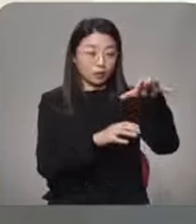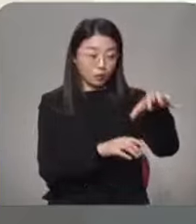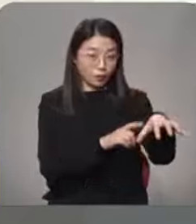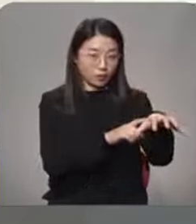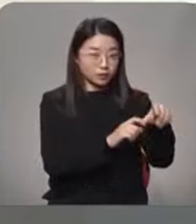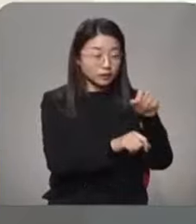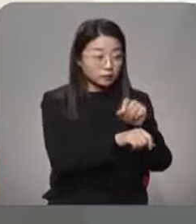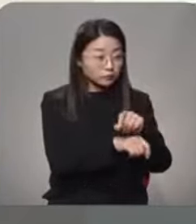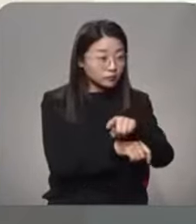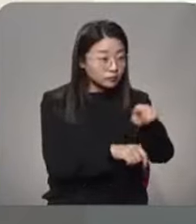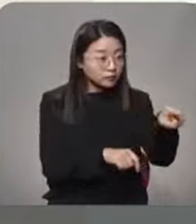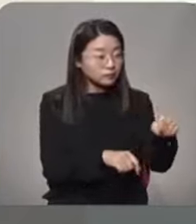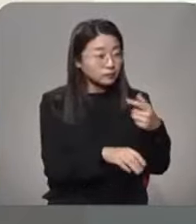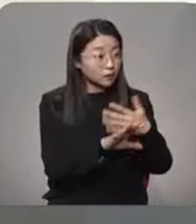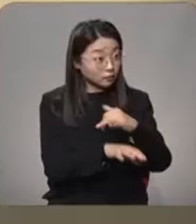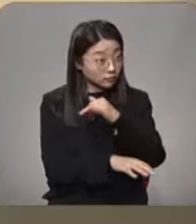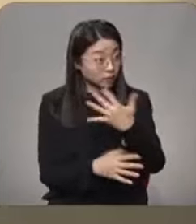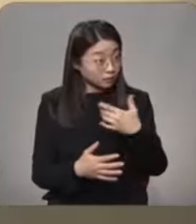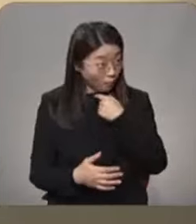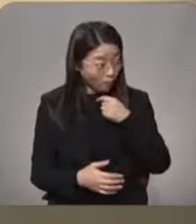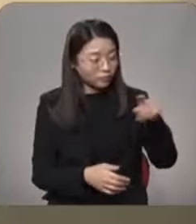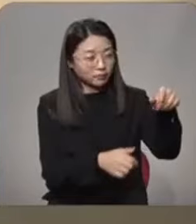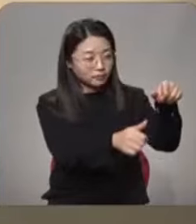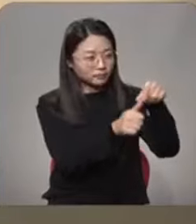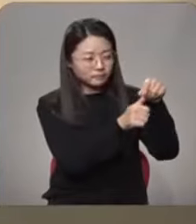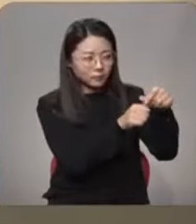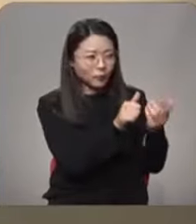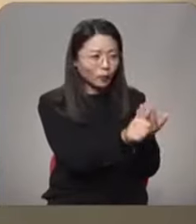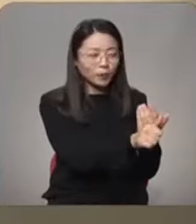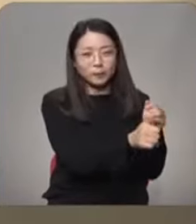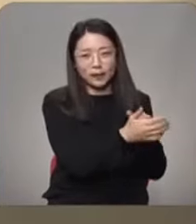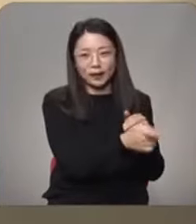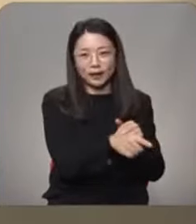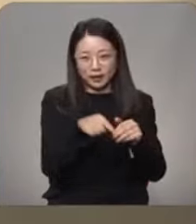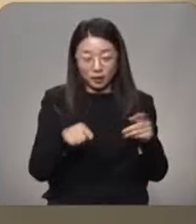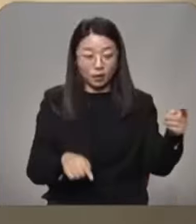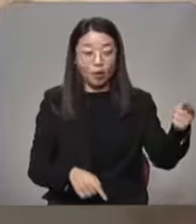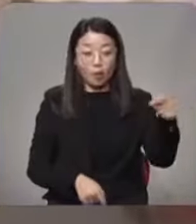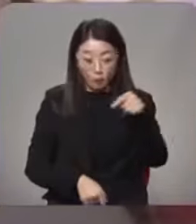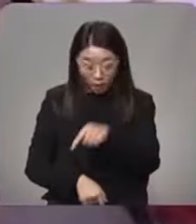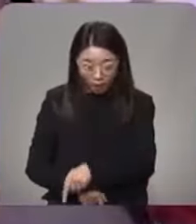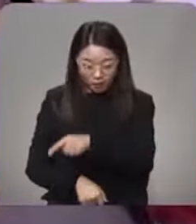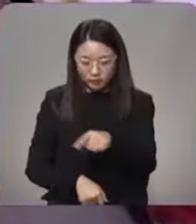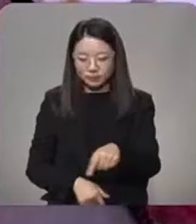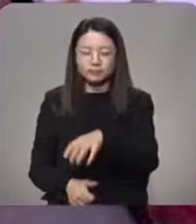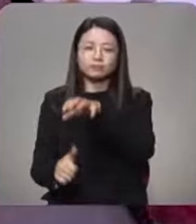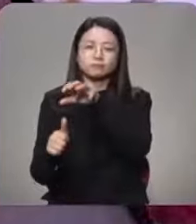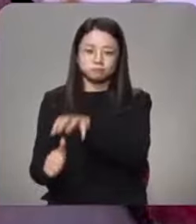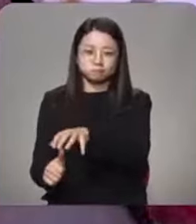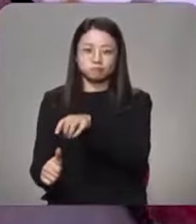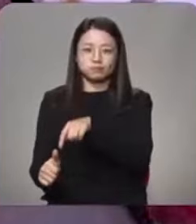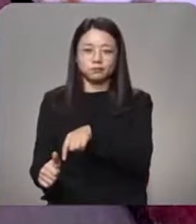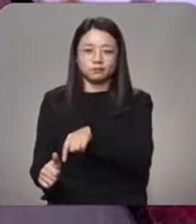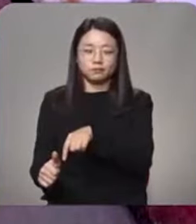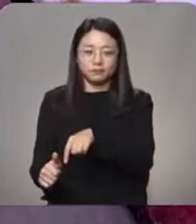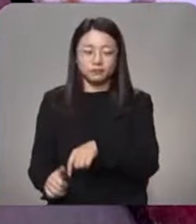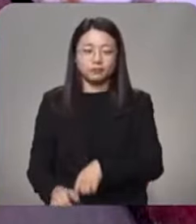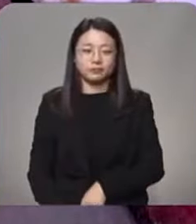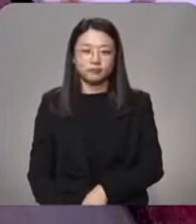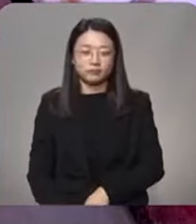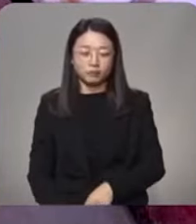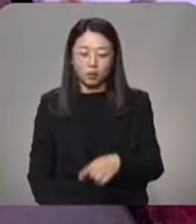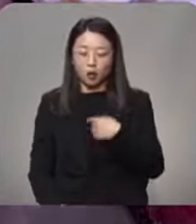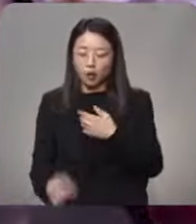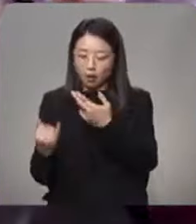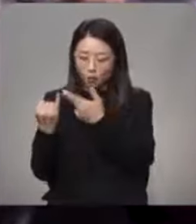지인들에게 해외취업을 시켜주겠다며 유인했습니다 지인들이 도착하면 단체 숙소에 가뒀습니다 그리고 이른바